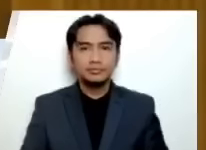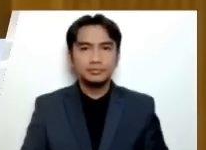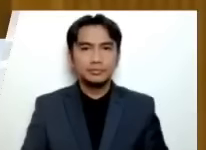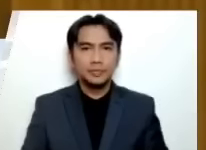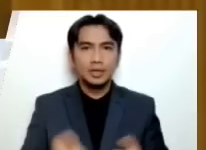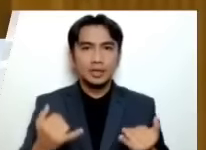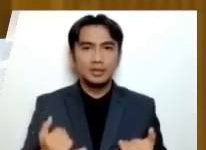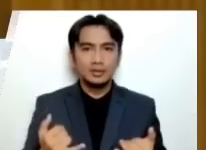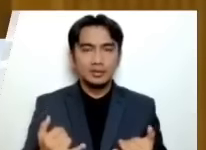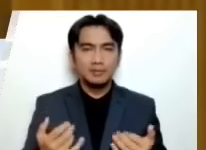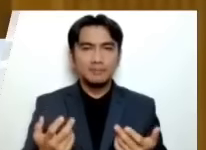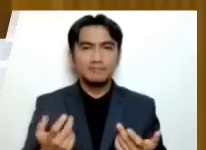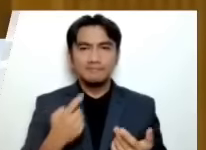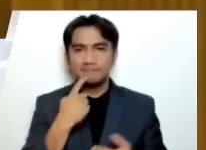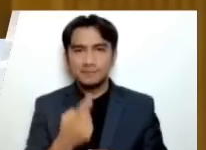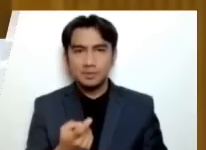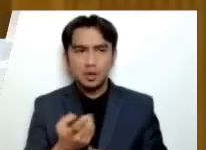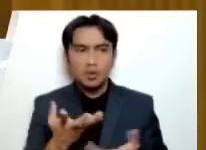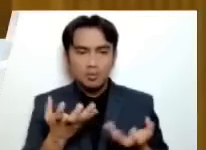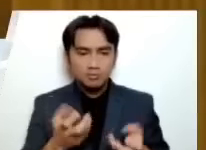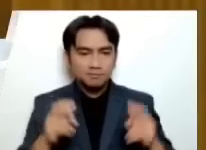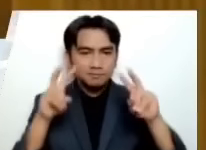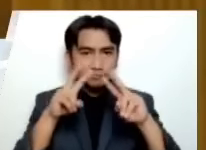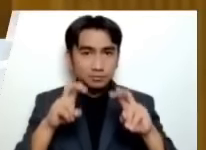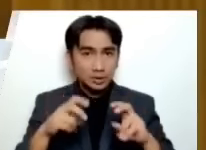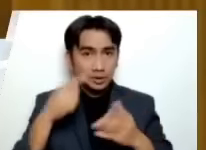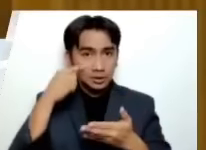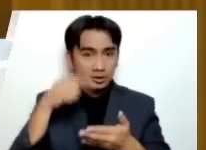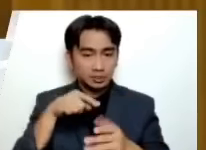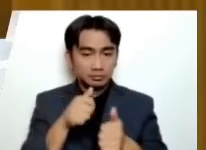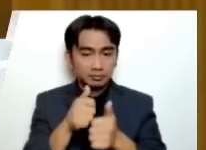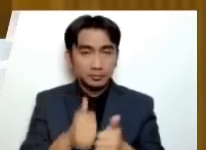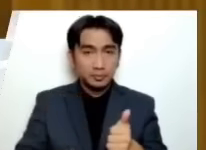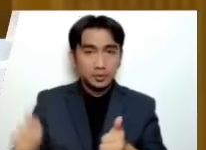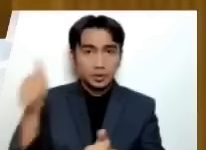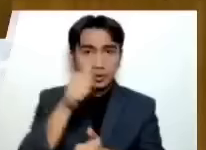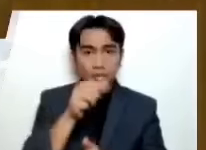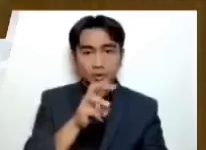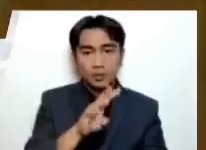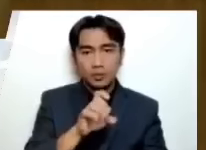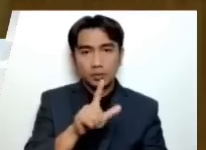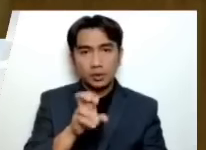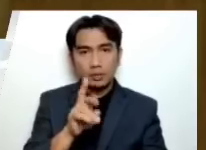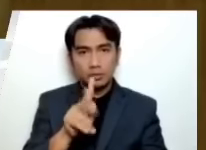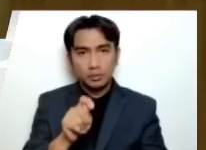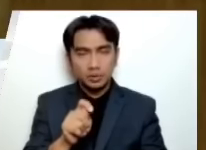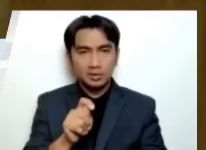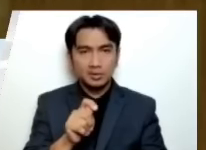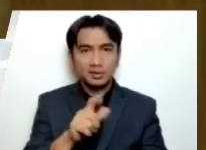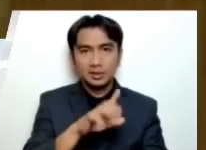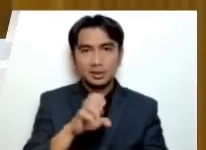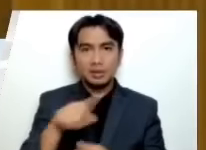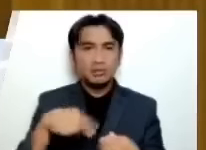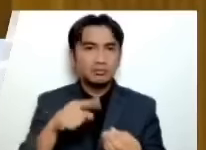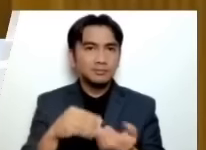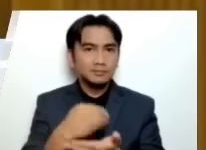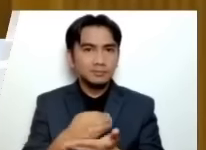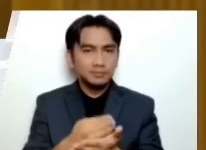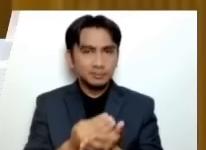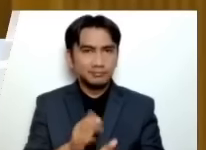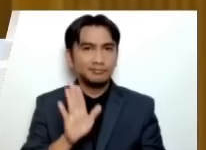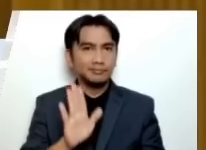Gusto pa sanang mag-usisa ni Agri Party List Representative Wilbert Lee ukol sa budget ng PhilHealth pero tinapos ng liderato ng